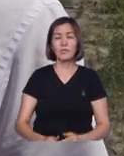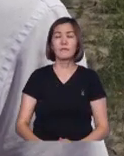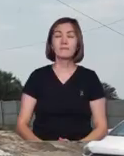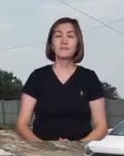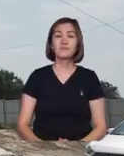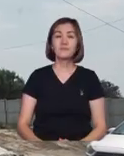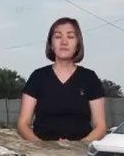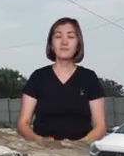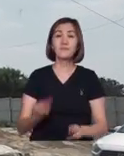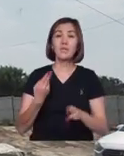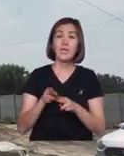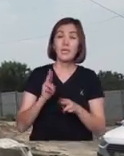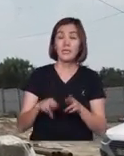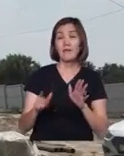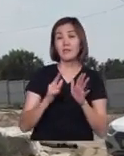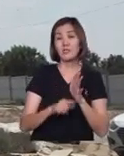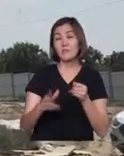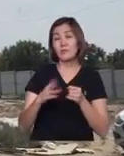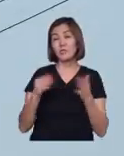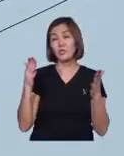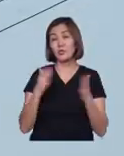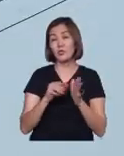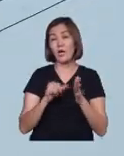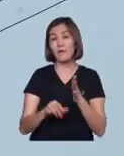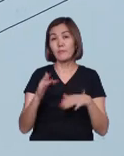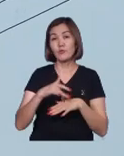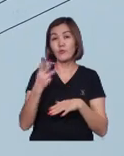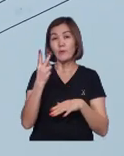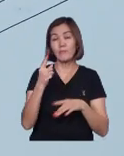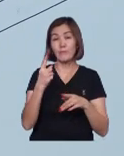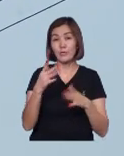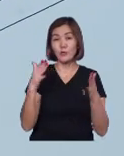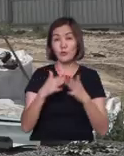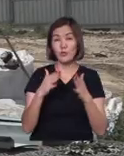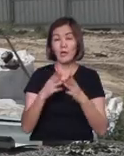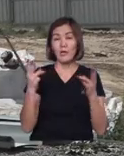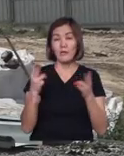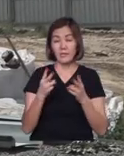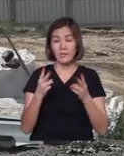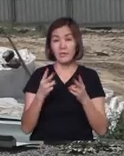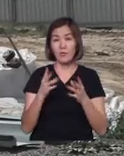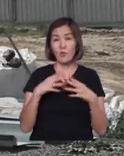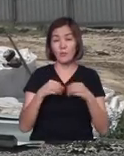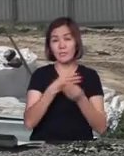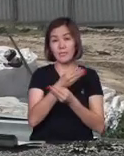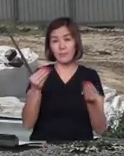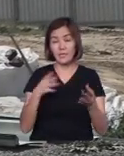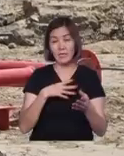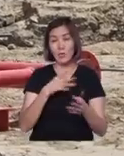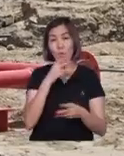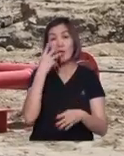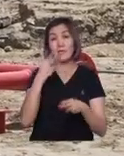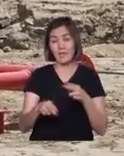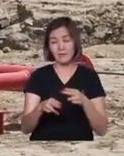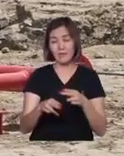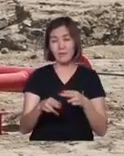беріледі. Яғни 70 жеке тұрғын үй, 60 көп қабатты бір үй нағыз баспанаға мұқтаж жандарға беріледі. Мердігерлер құрылысты уақытында